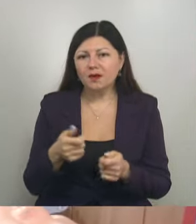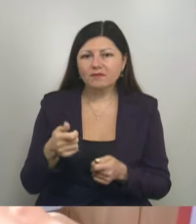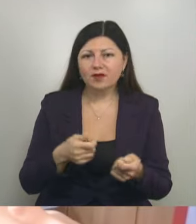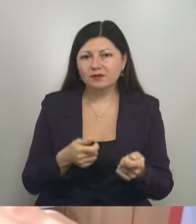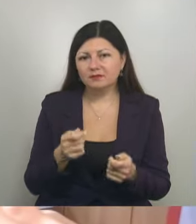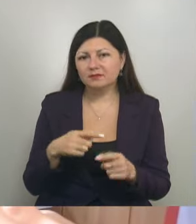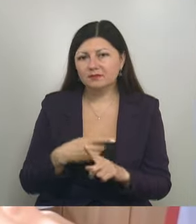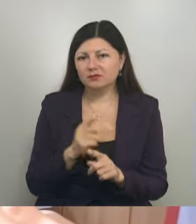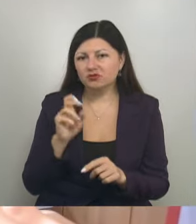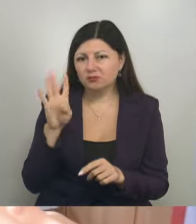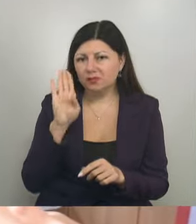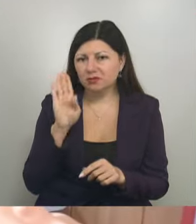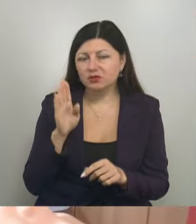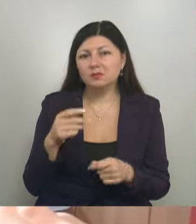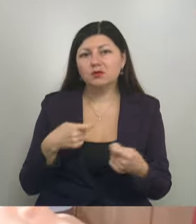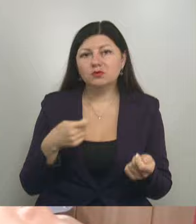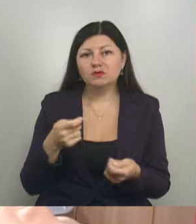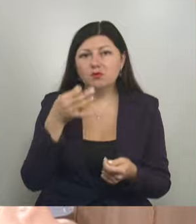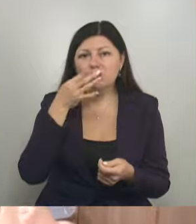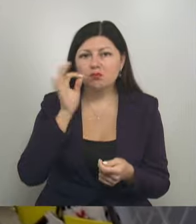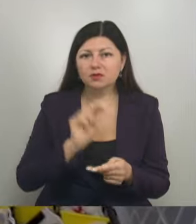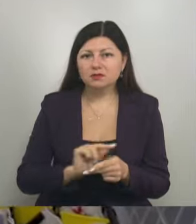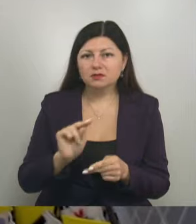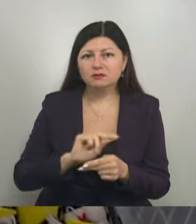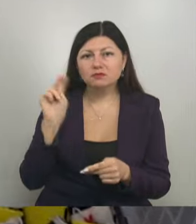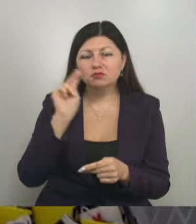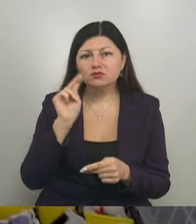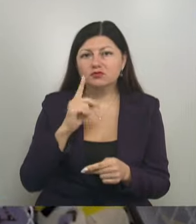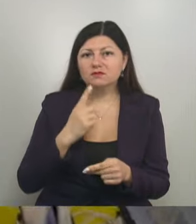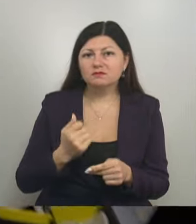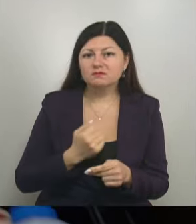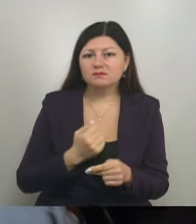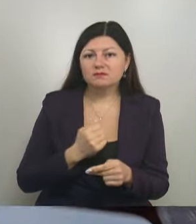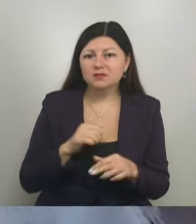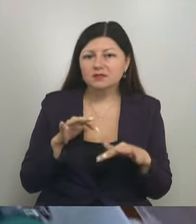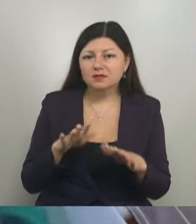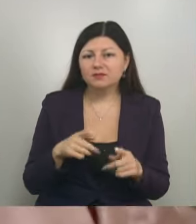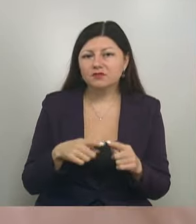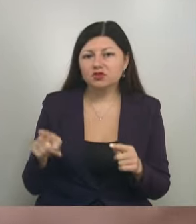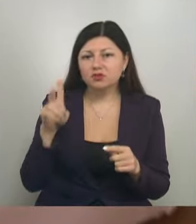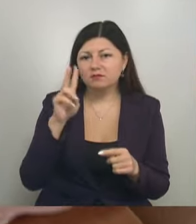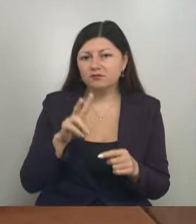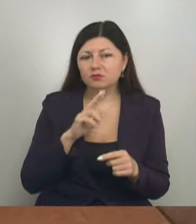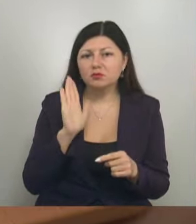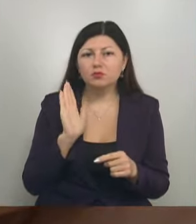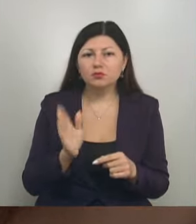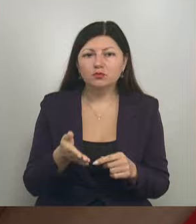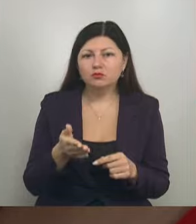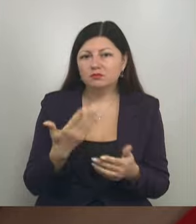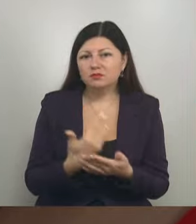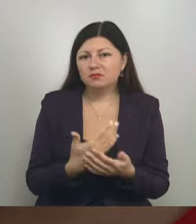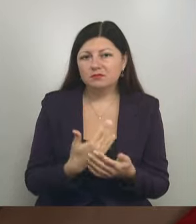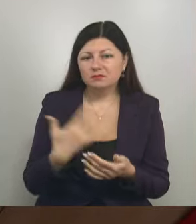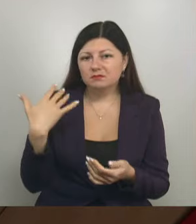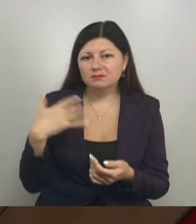мальчишки. Под руководством опытных наставников изучать основы военного дела в течение 2 месяцев будут 50 ребят.